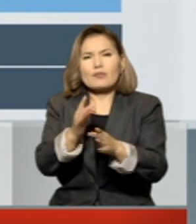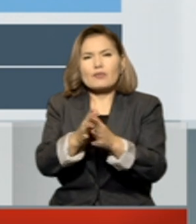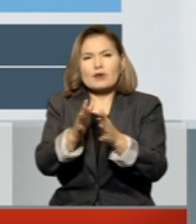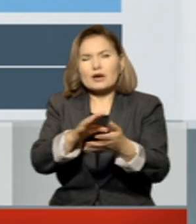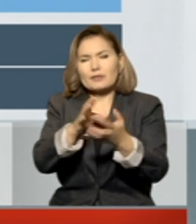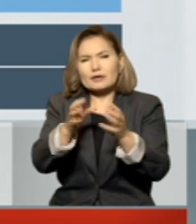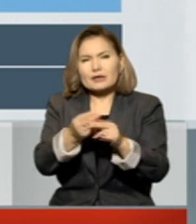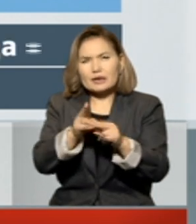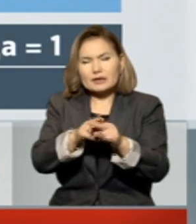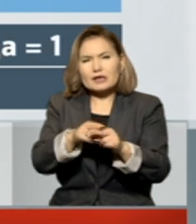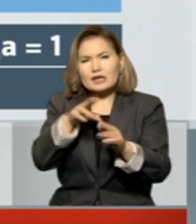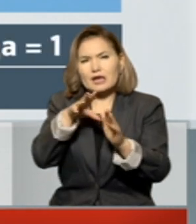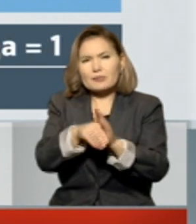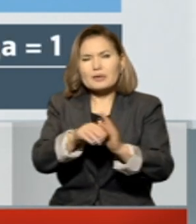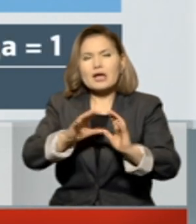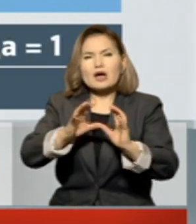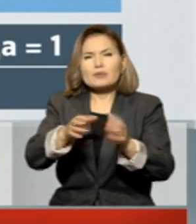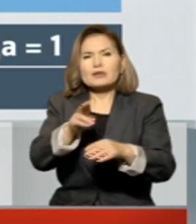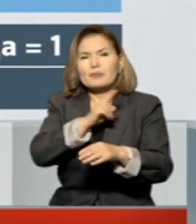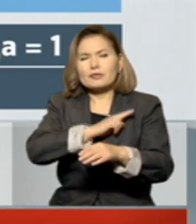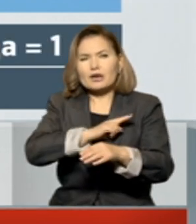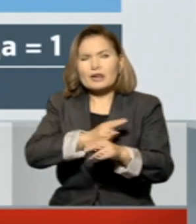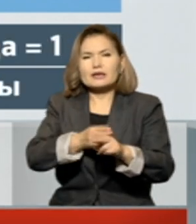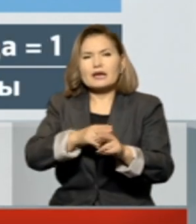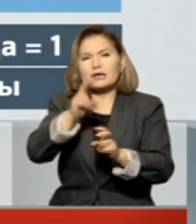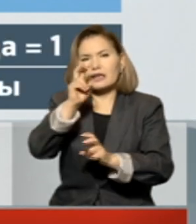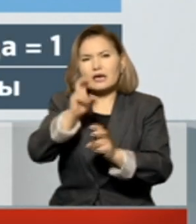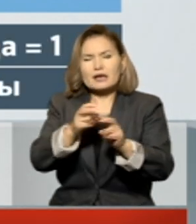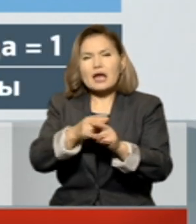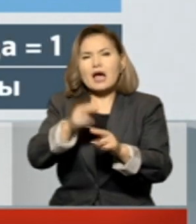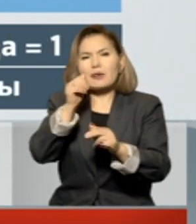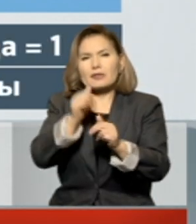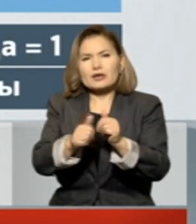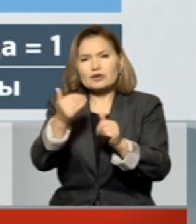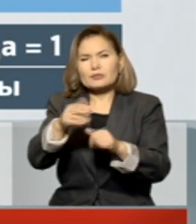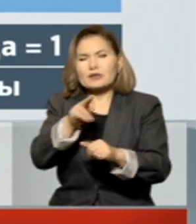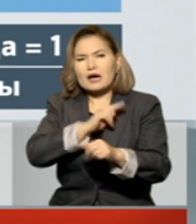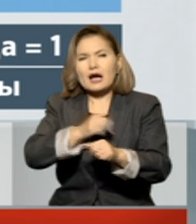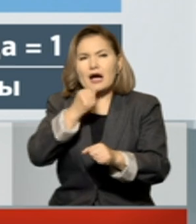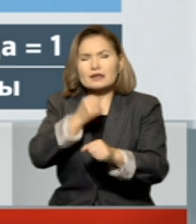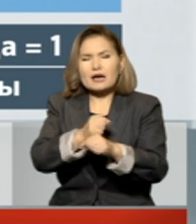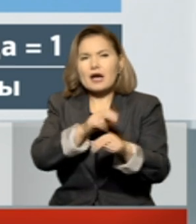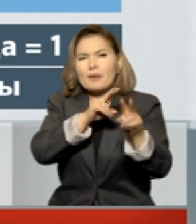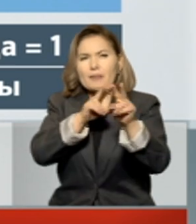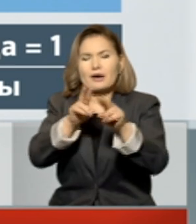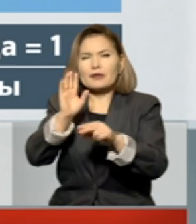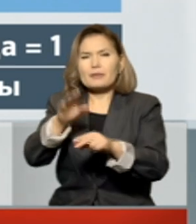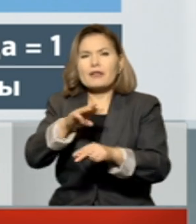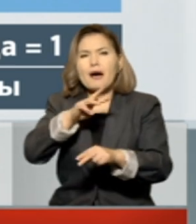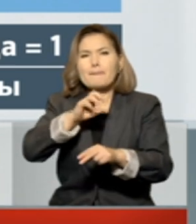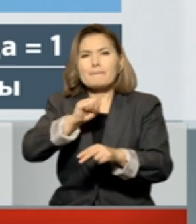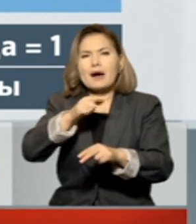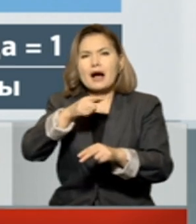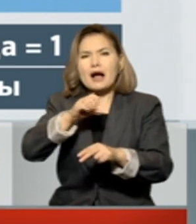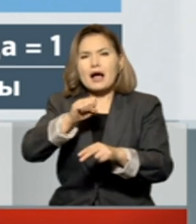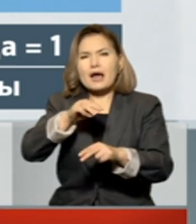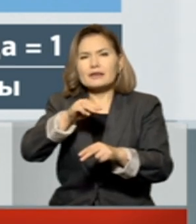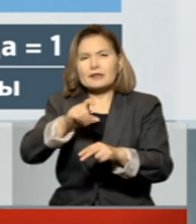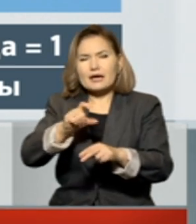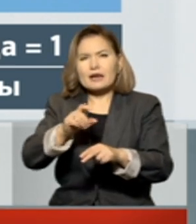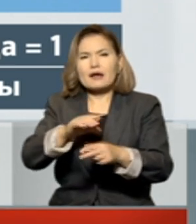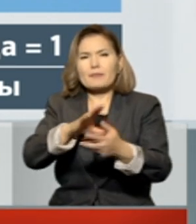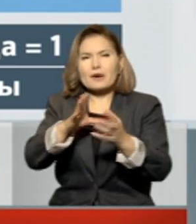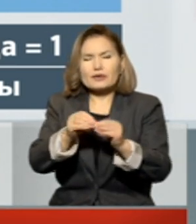жоғары. Тағы ескеретін жайт, әлемде жұмыс істеп тұрған реакторлардың әрбірінің жұмысы қатаң бақыланады. Оны МАГАТЭ және